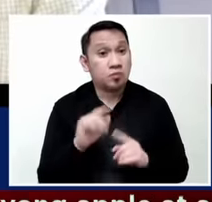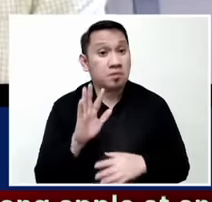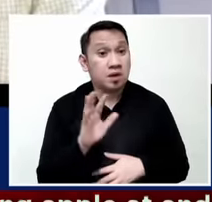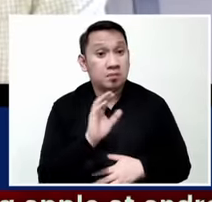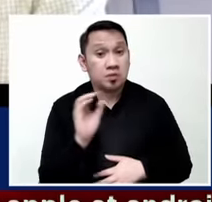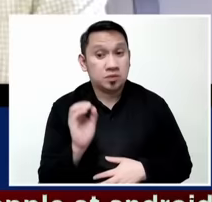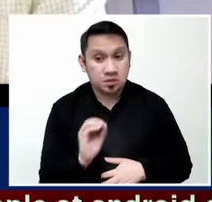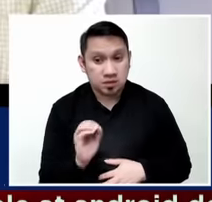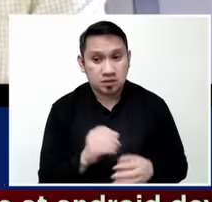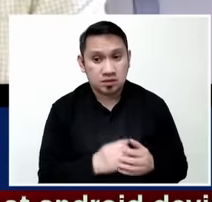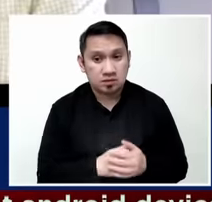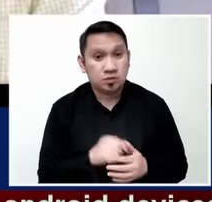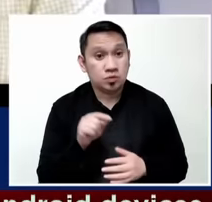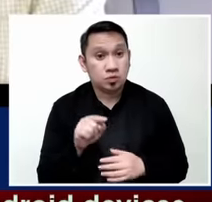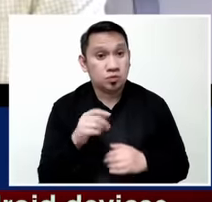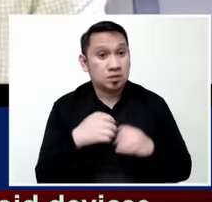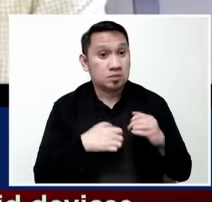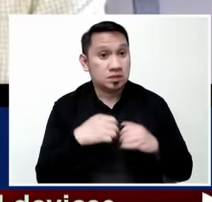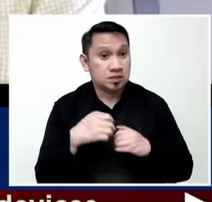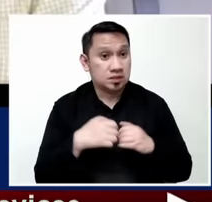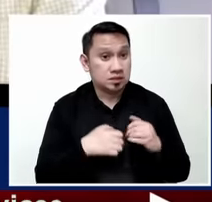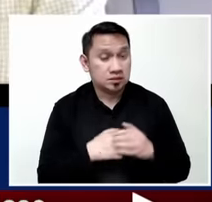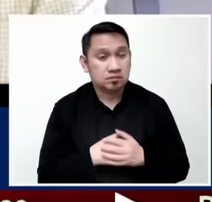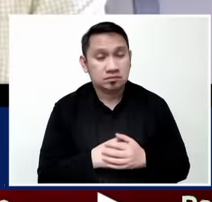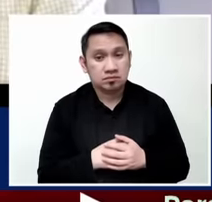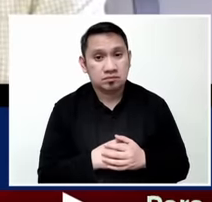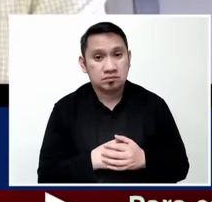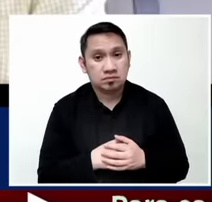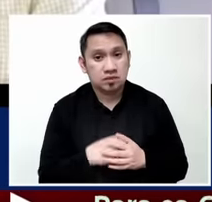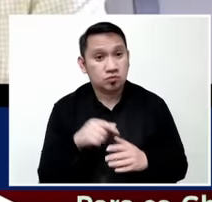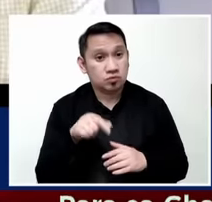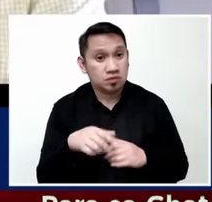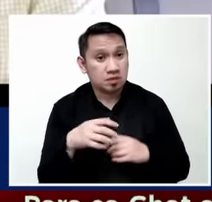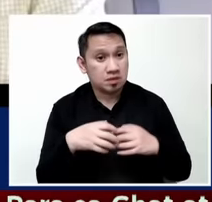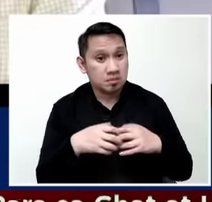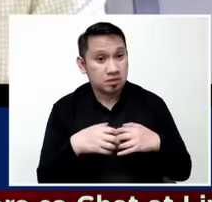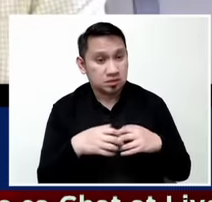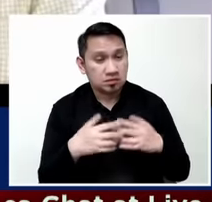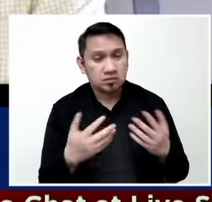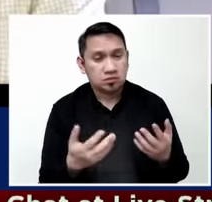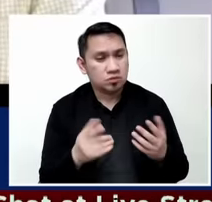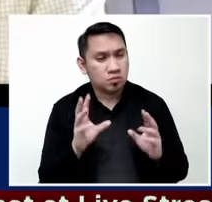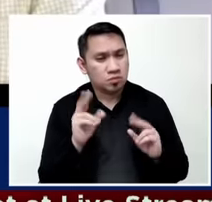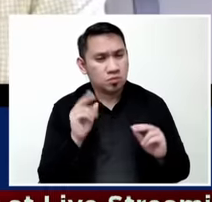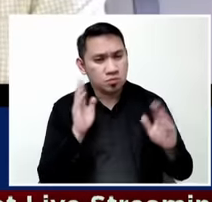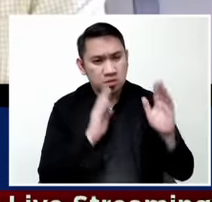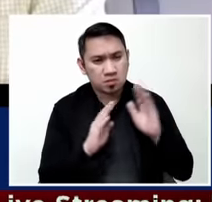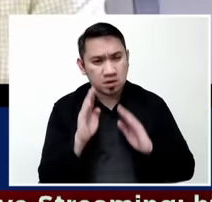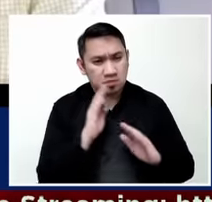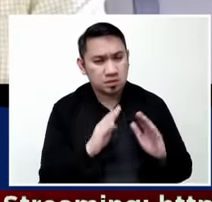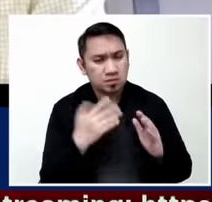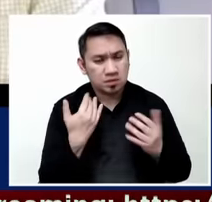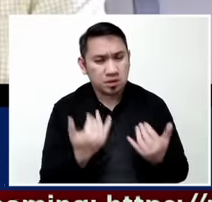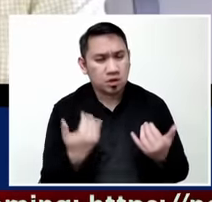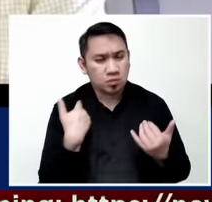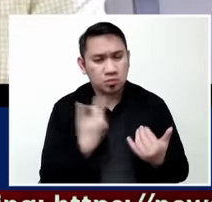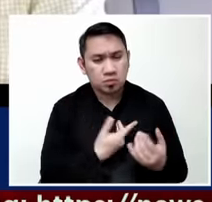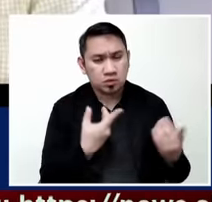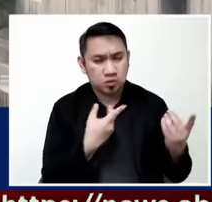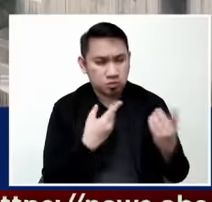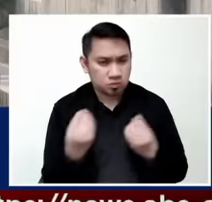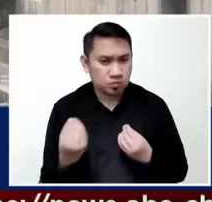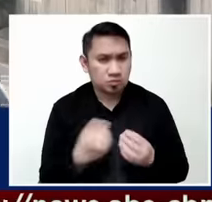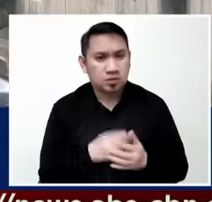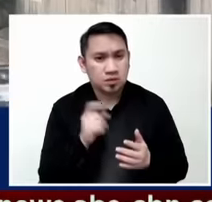doon sa engine. So wala ho tayong problema dito, kaya i-implement na ho natin, diretso na, mandatory